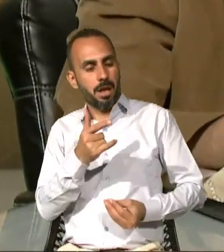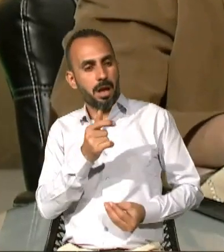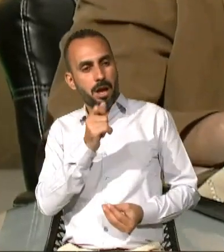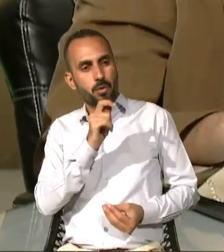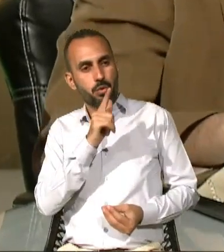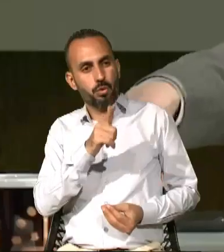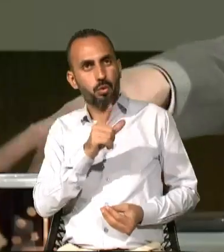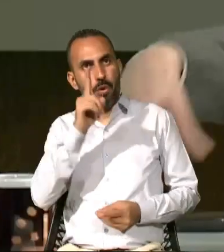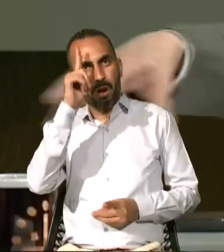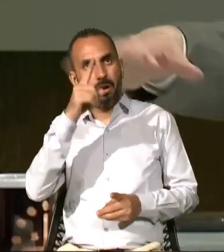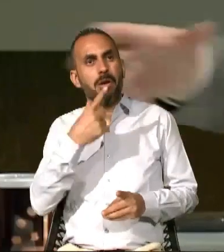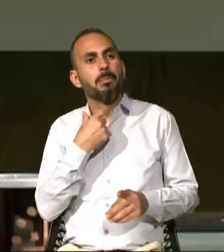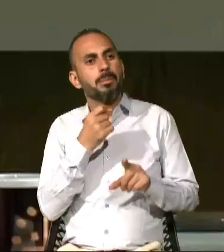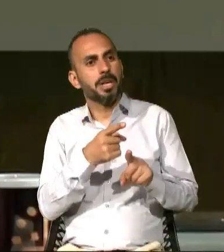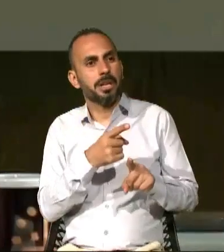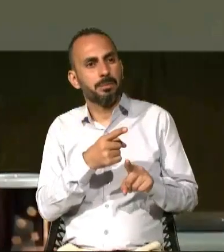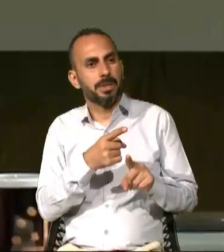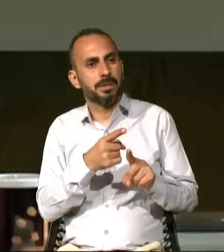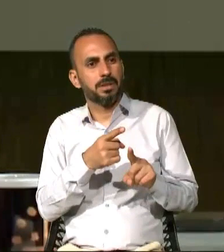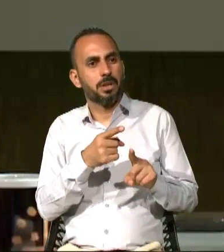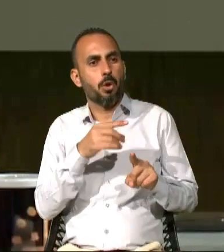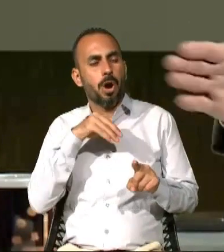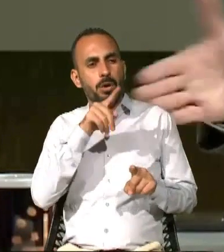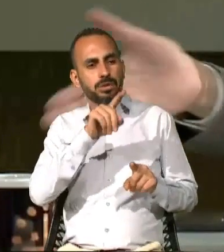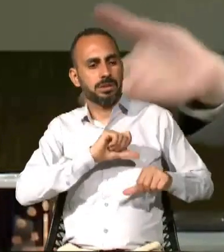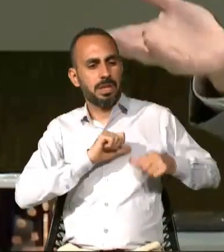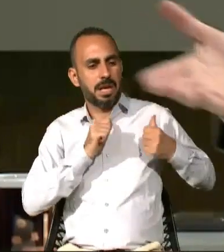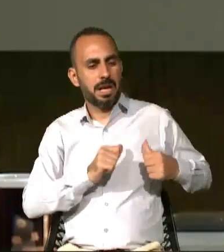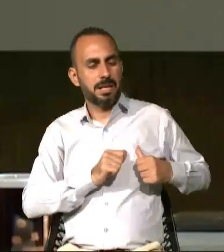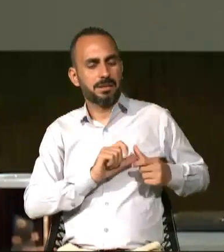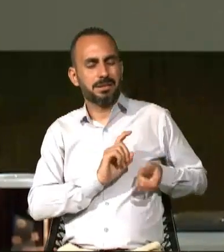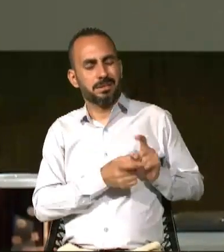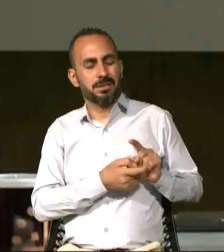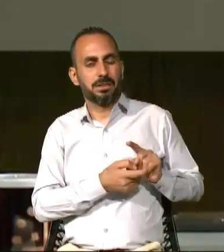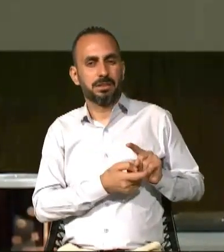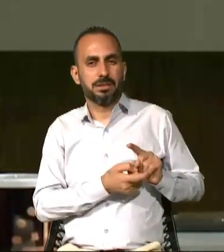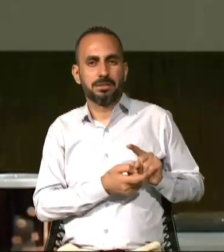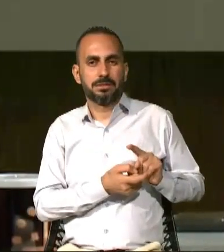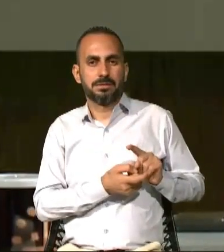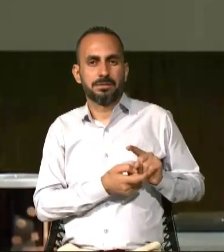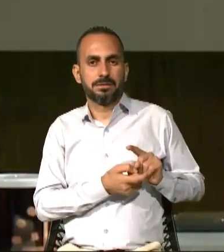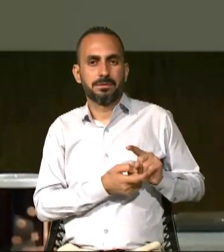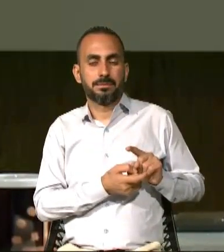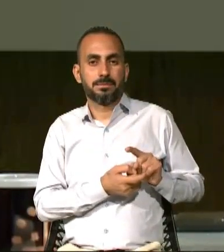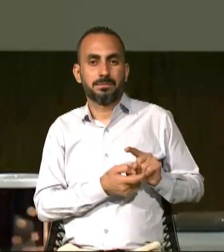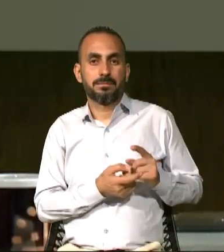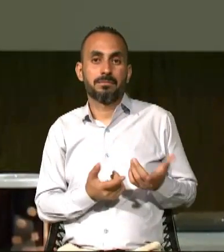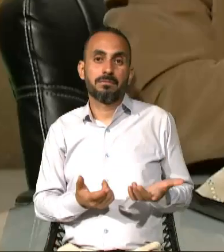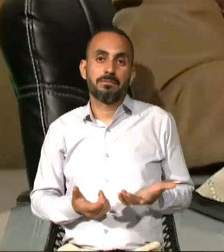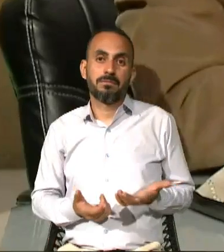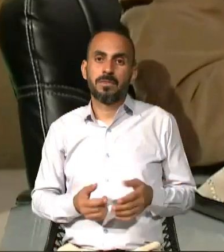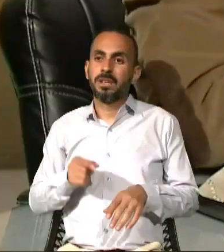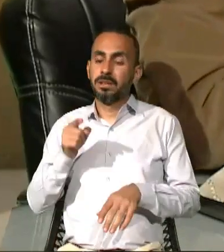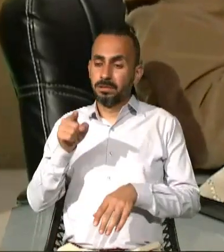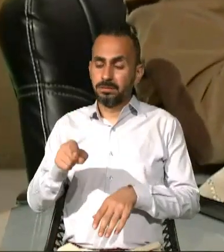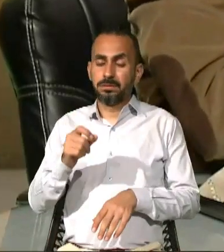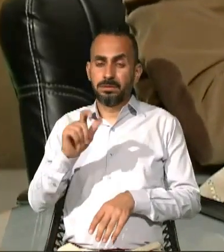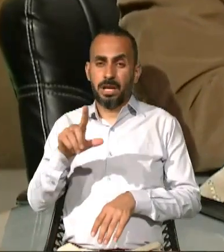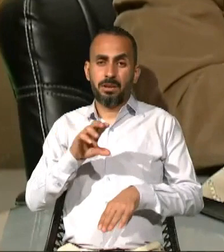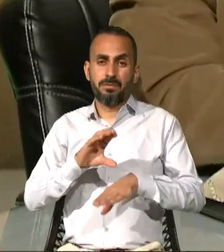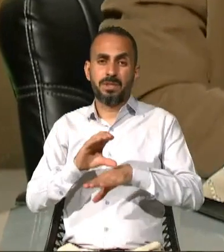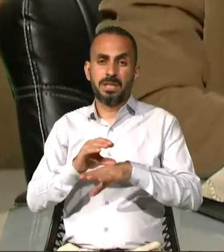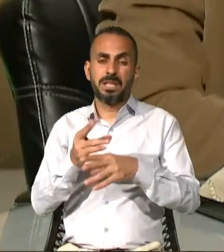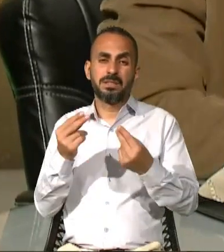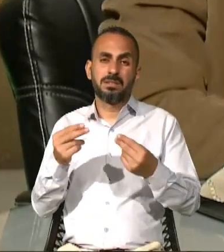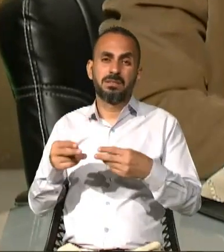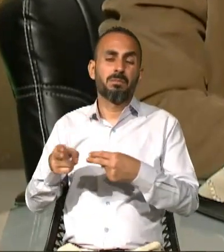بقى كنيسة دلوقتي واجتماعات وحاجات زي كده. ده ما دي اتقفلت اصلا يعني. يا قسيس الكنيسة قوية بالدرجة اللي فيها ما